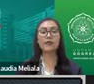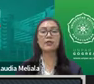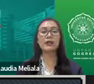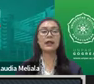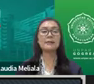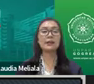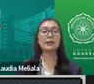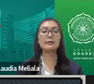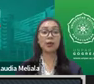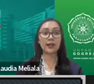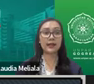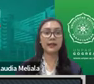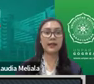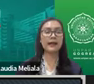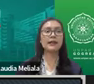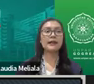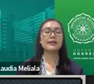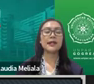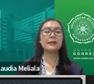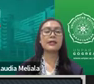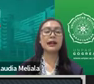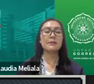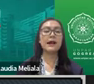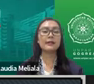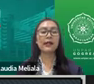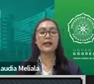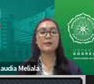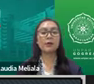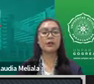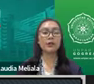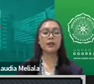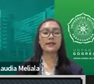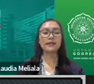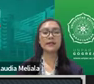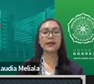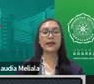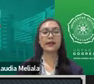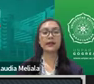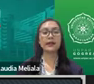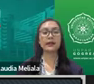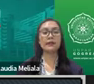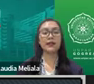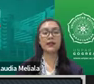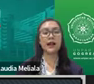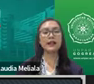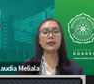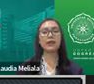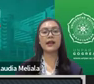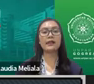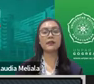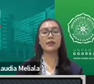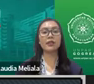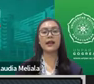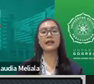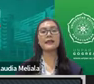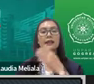dan profesionalisme Polri. Ya, di sini kita bicara baik mekanisme kontrol yang sifatnya vertikal gitu ya,